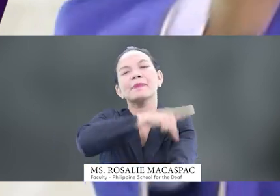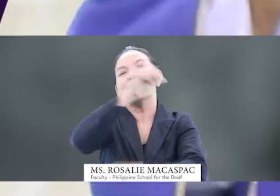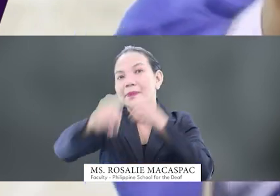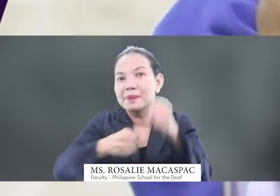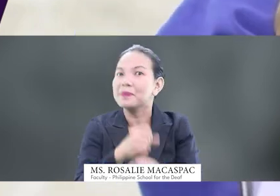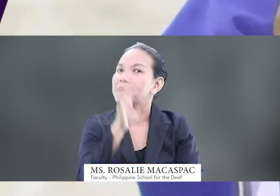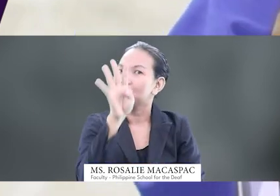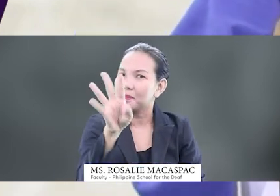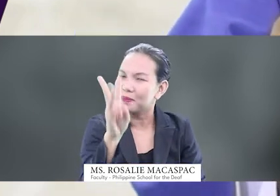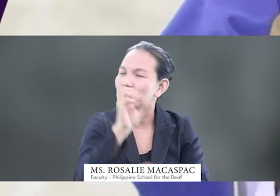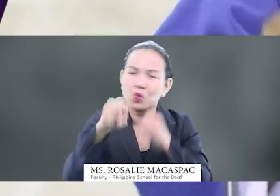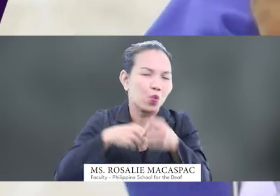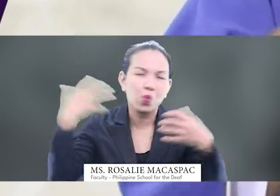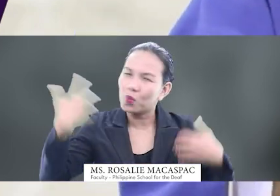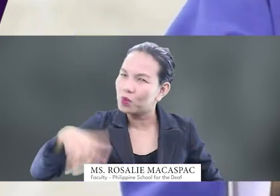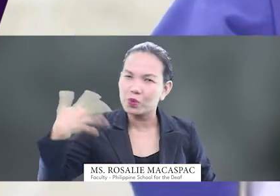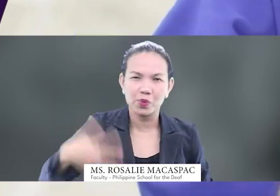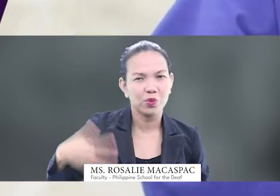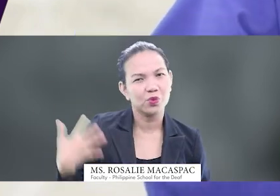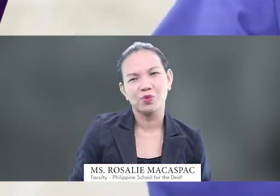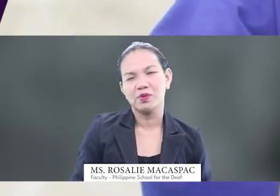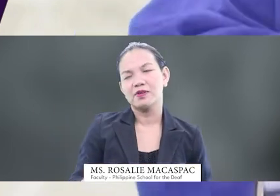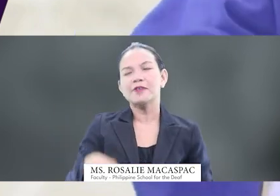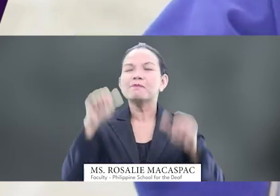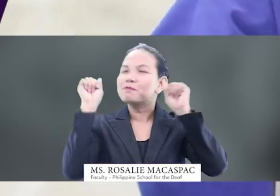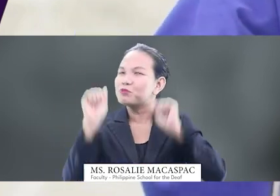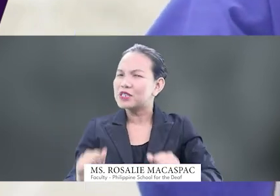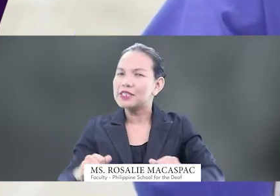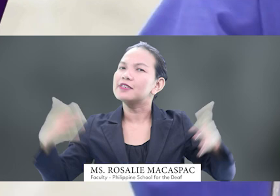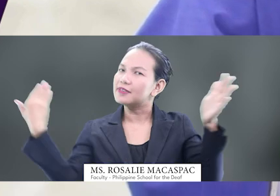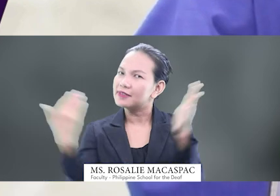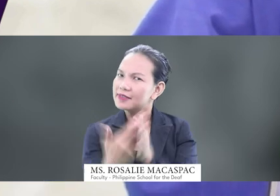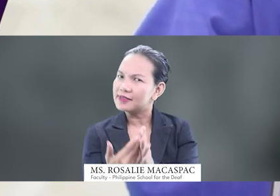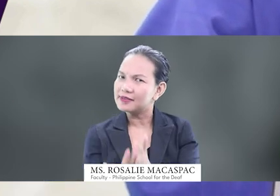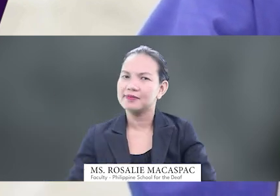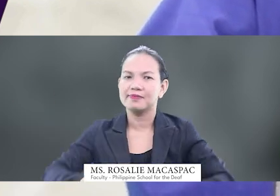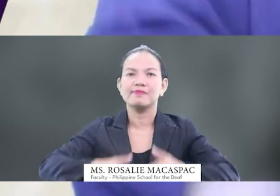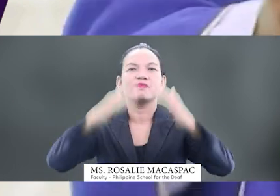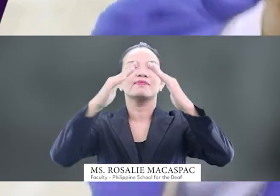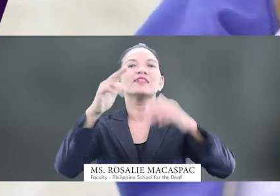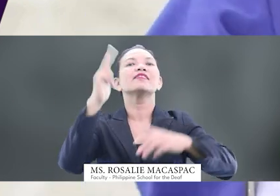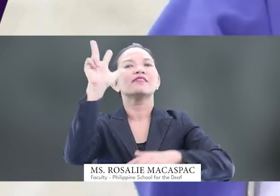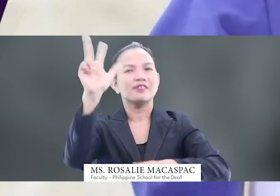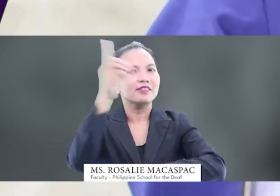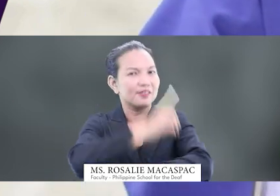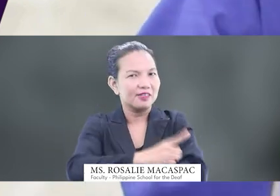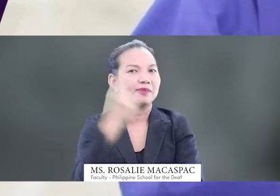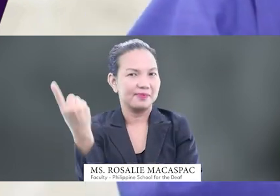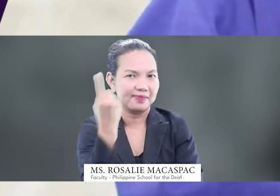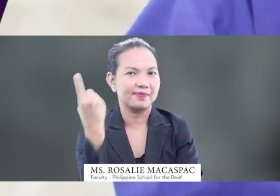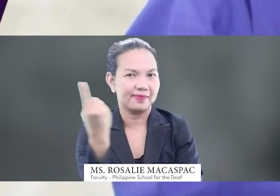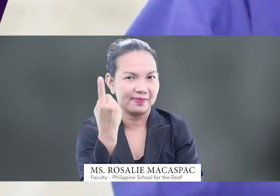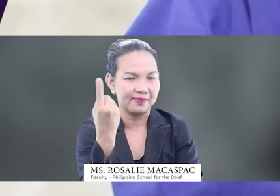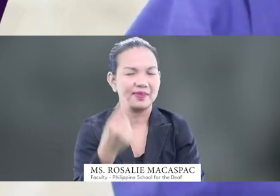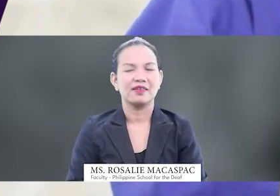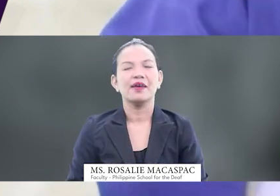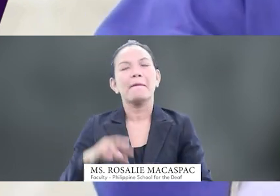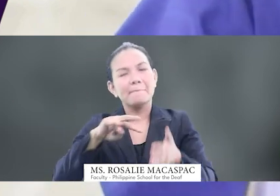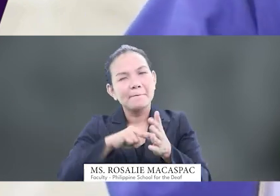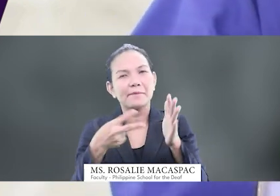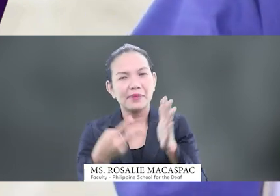panahon, 46 years, wow! Kayang-kaya niya itong itayo sa 3 araw